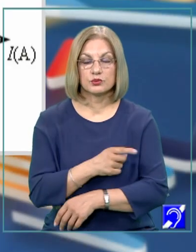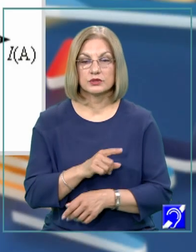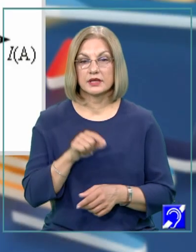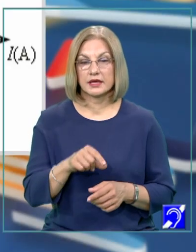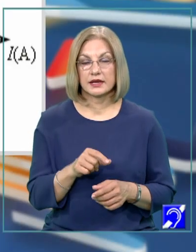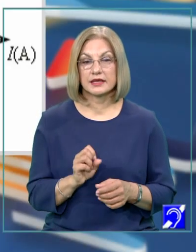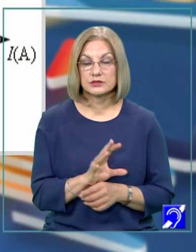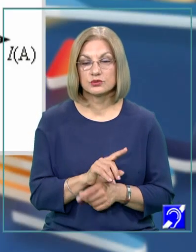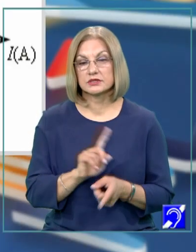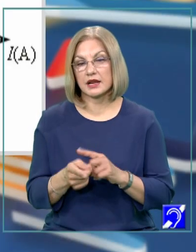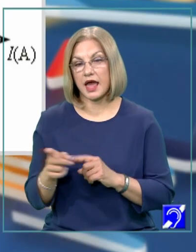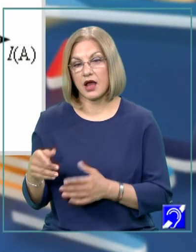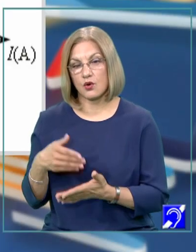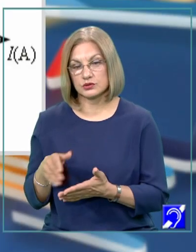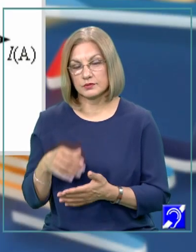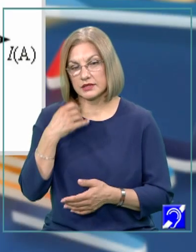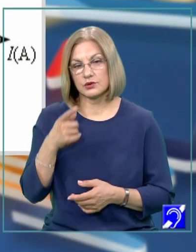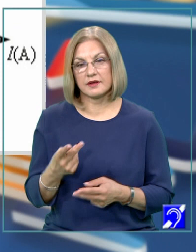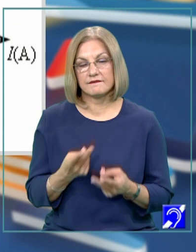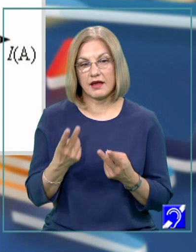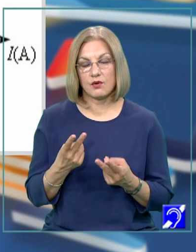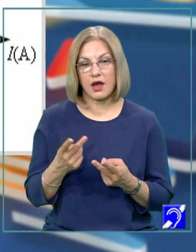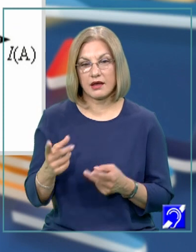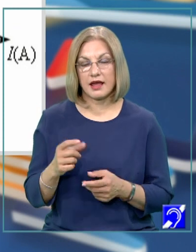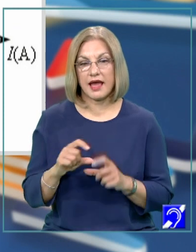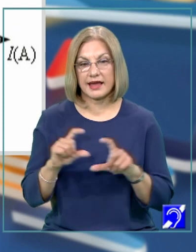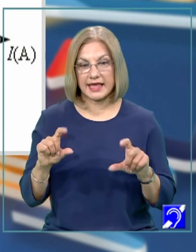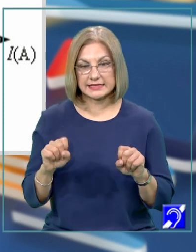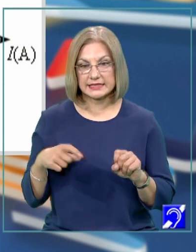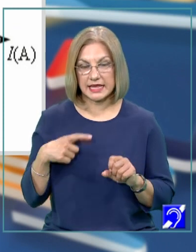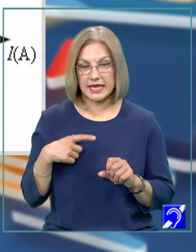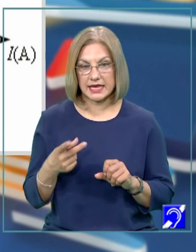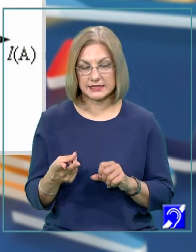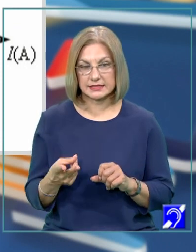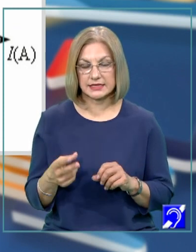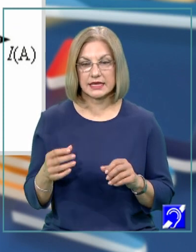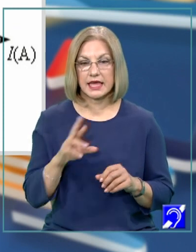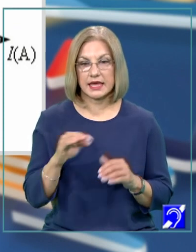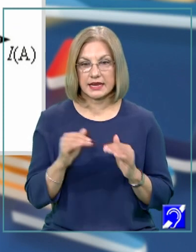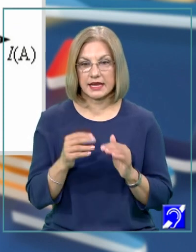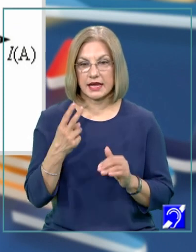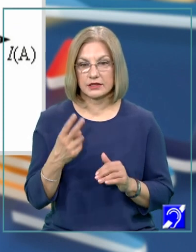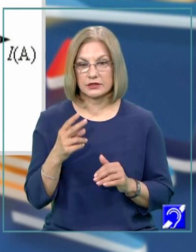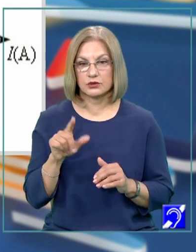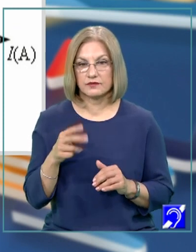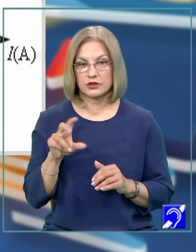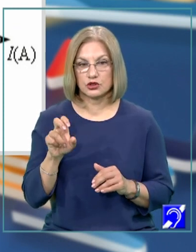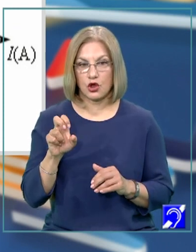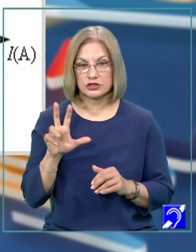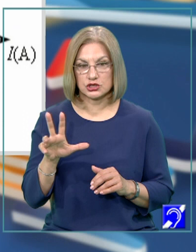consumator atunci când valoarea rezistenței consumatorului este egal 2,25 1000